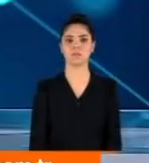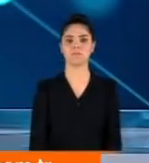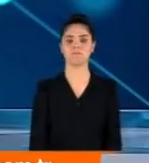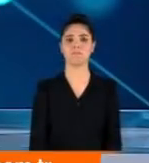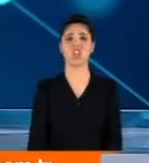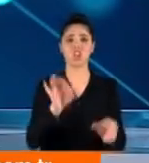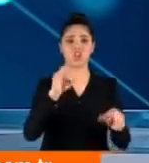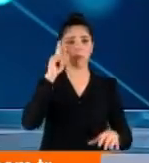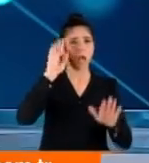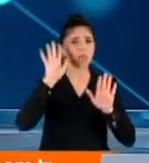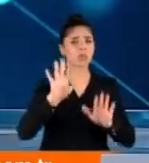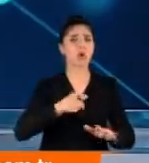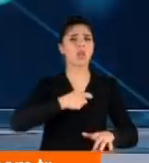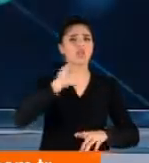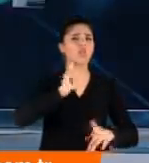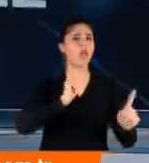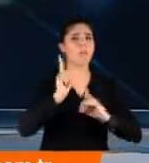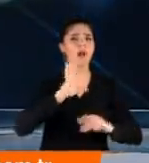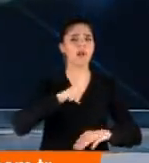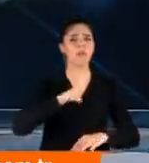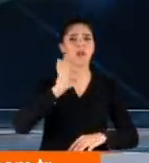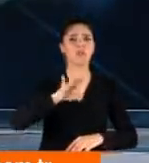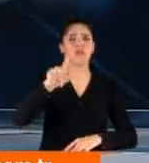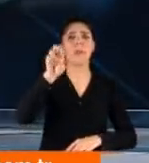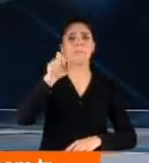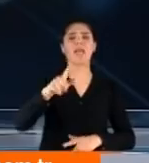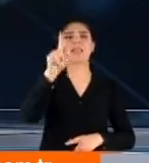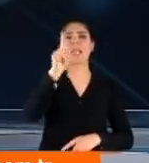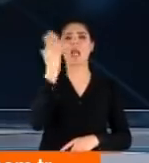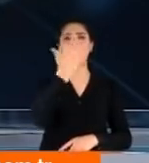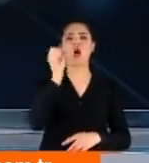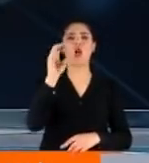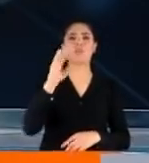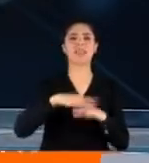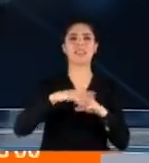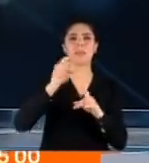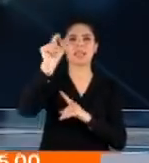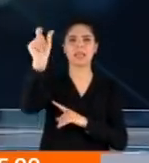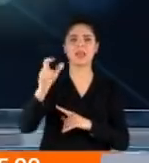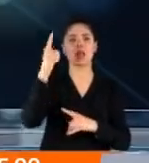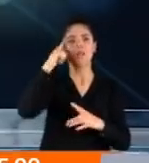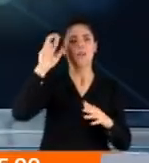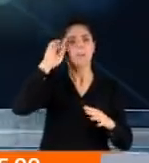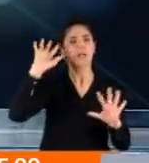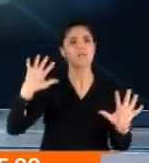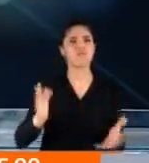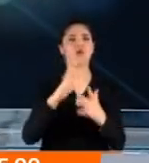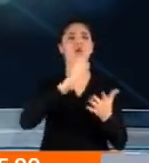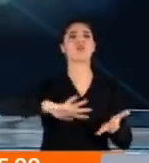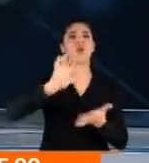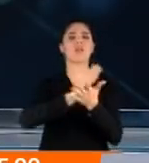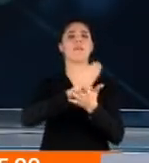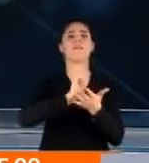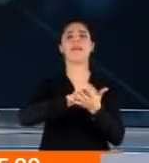Ve akıl almaz bir cinayet davası var sırada. Hatırlayacaksınız, Pendik'te ilkokulu öğretmenliği yapan İlkay Sivaslı bunalımdaydı. Sosyal medyadan biriyle